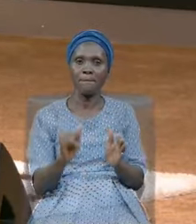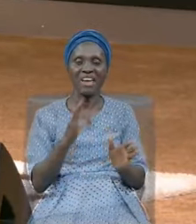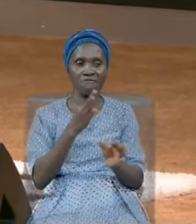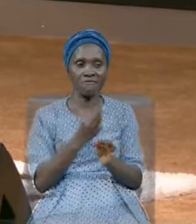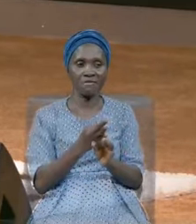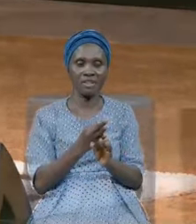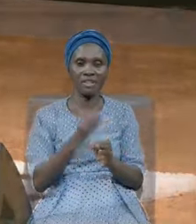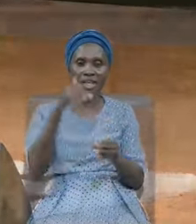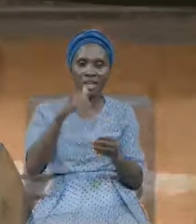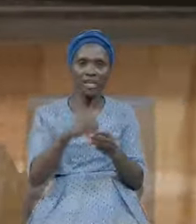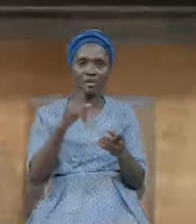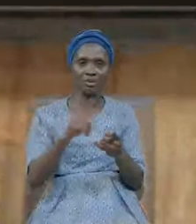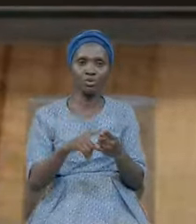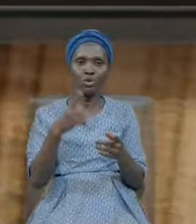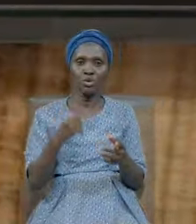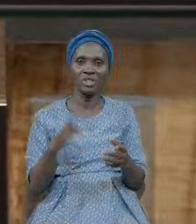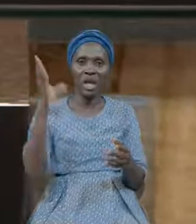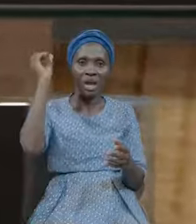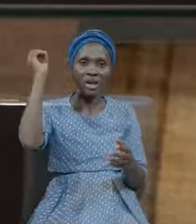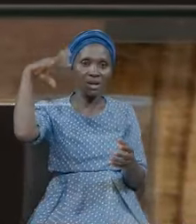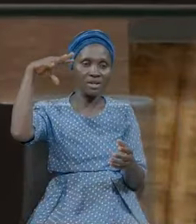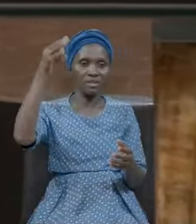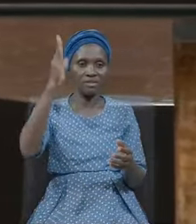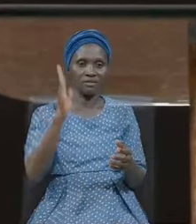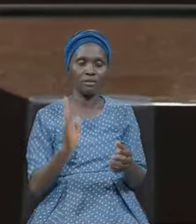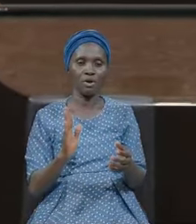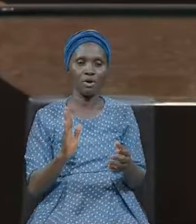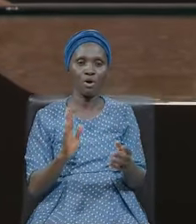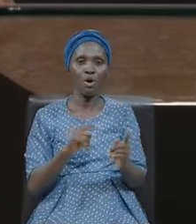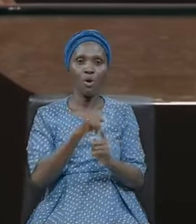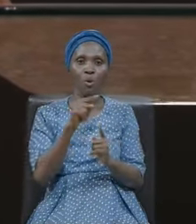à qui nous devons d'avoir eu par la foi accès à cette grâce,